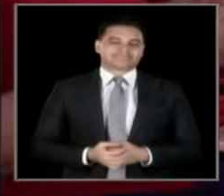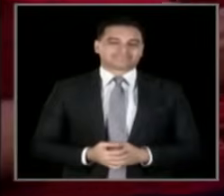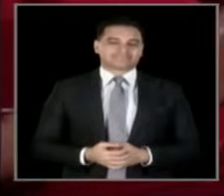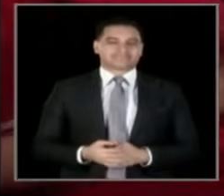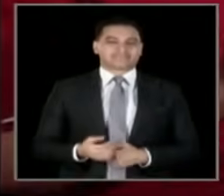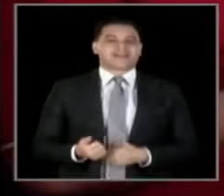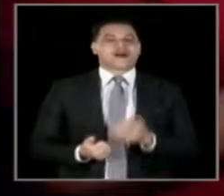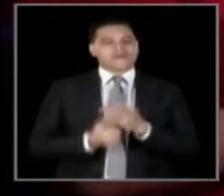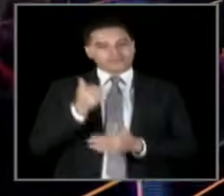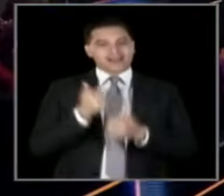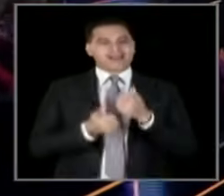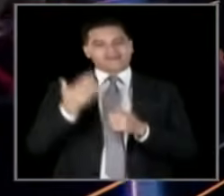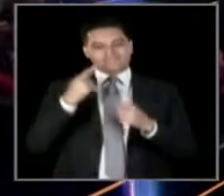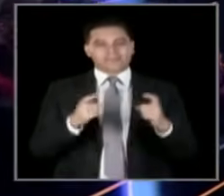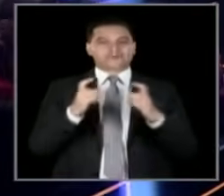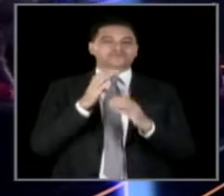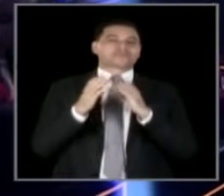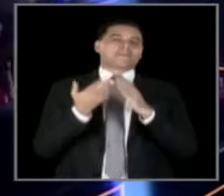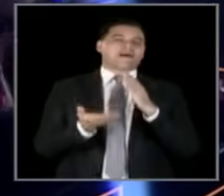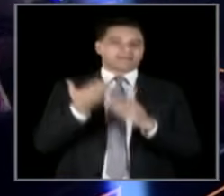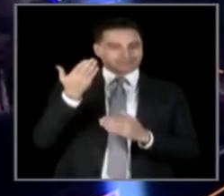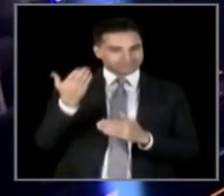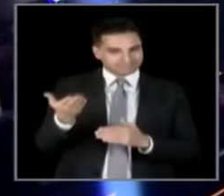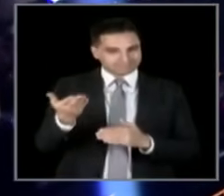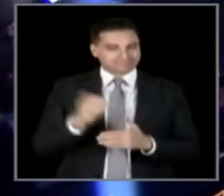أفضل لاعب الماتش اللي فات.